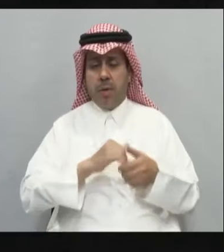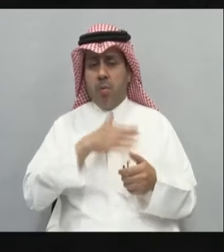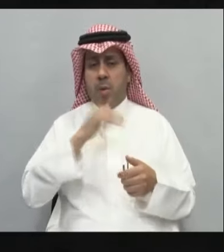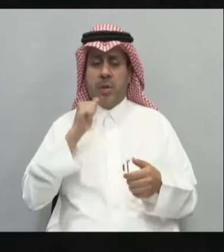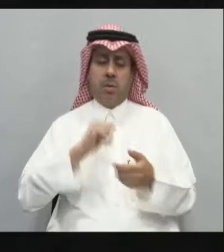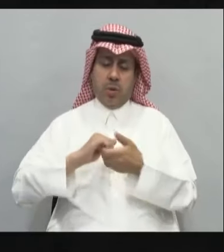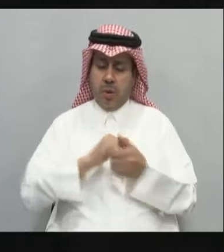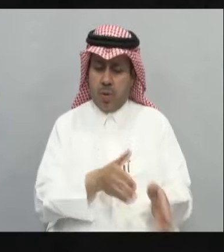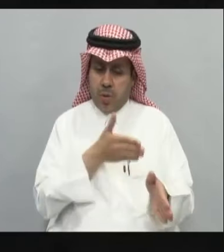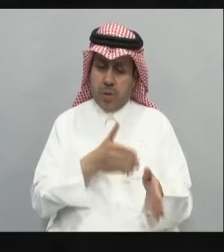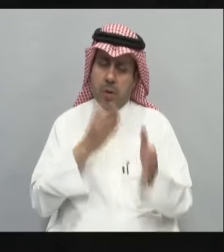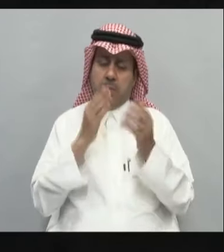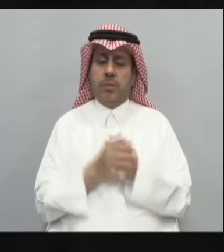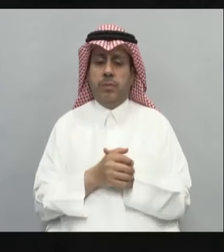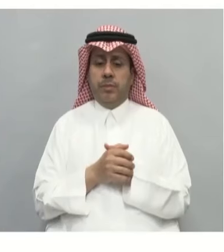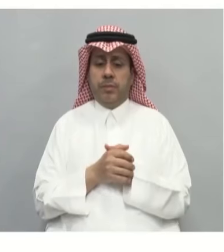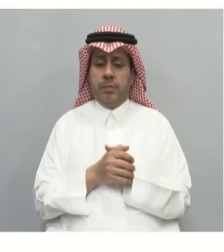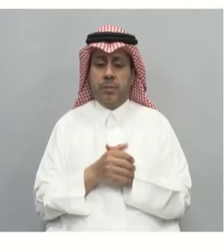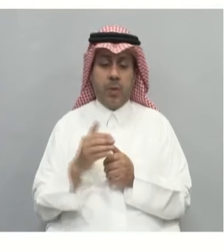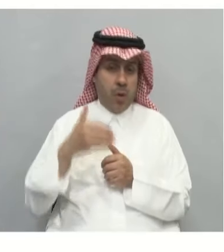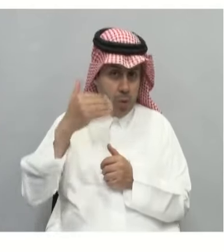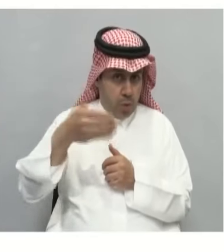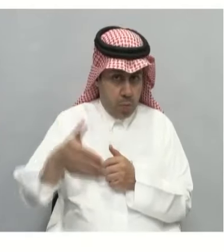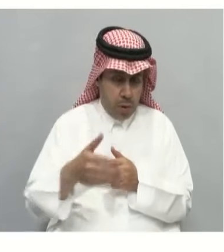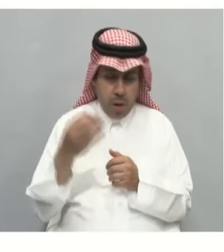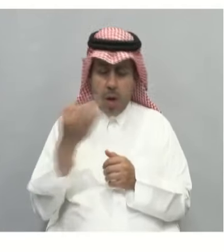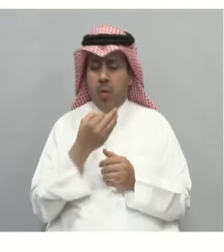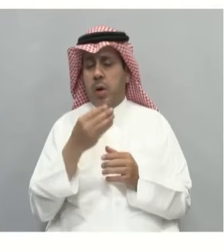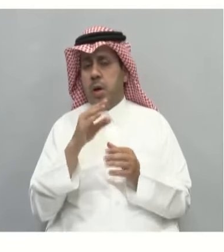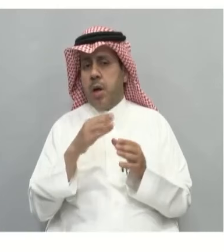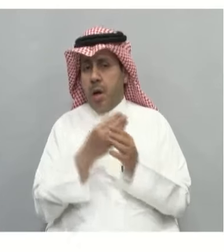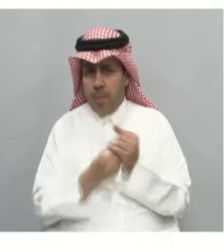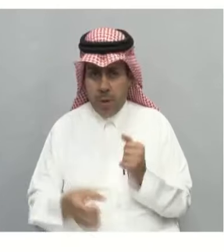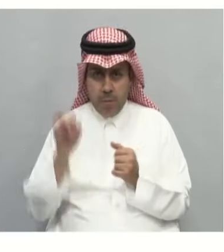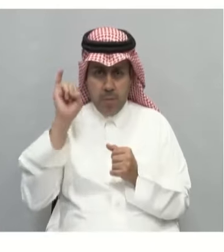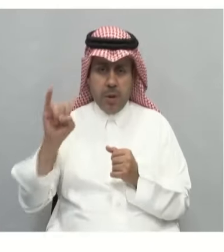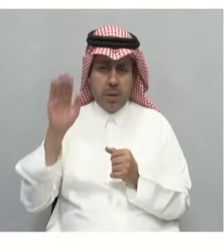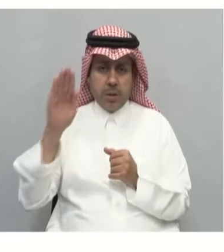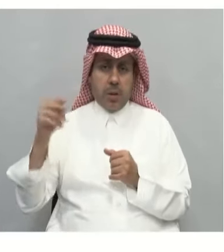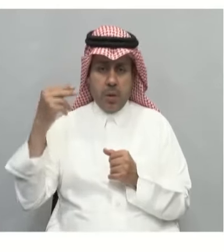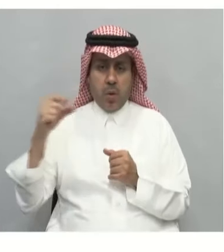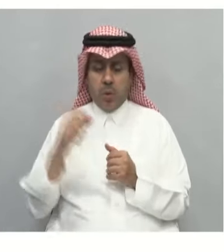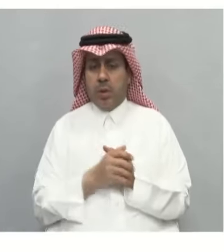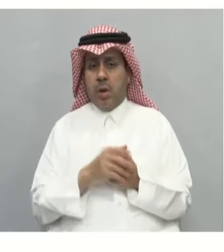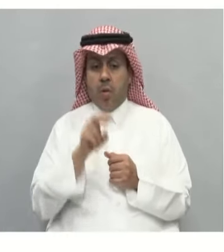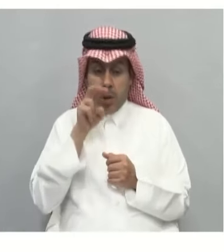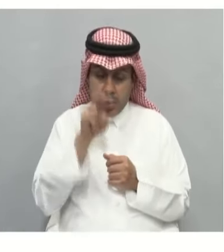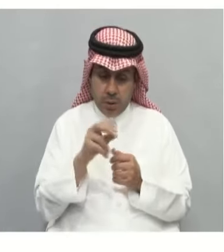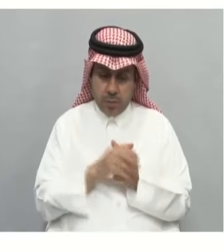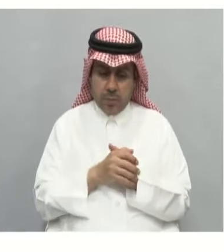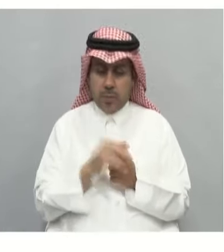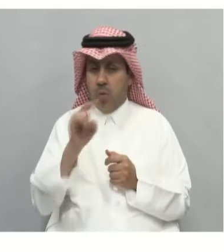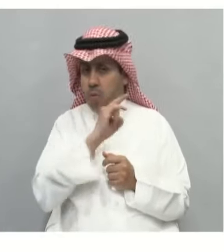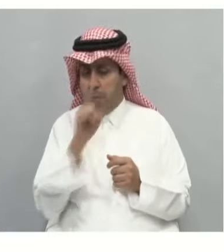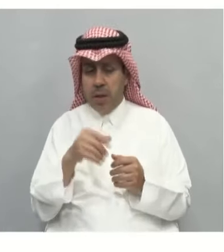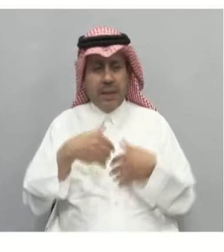هي حالهم مع الصلاه نكمل واياكم قول ابن مسعود رضي الله عنه ولقد رايتنا وما